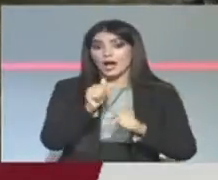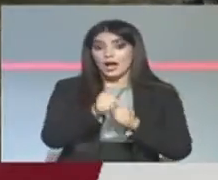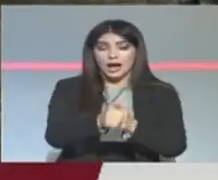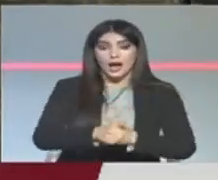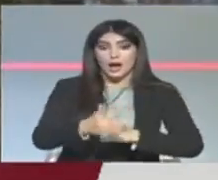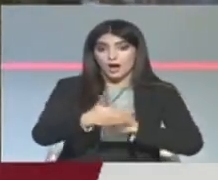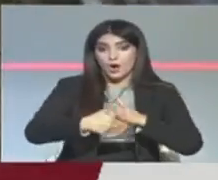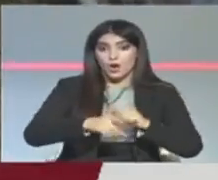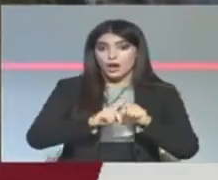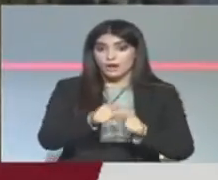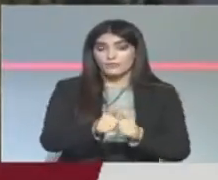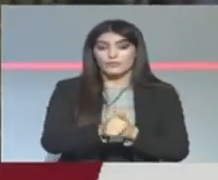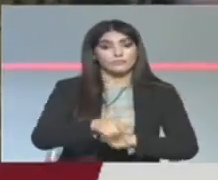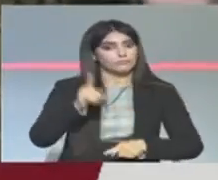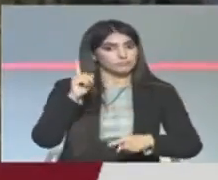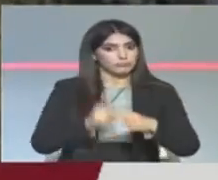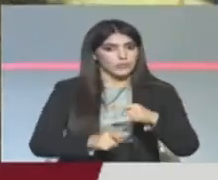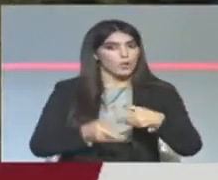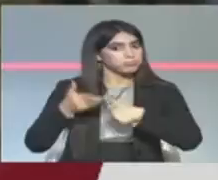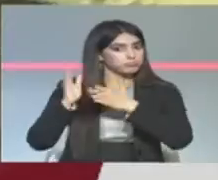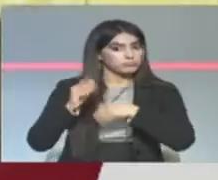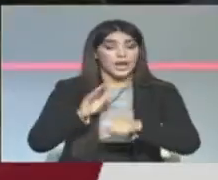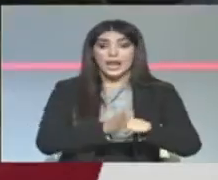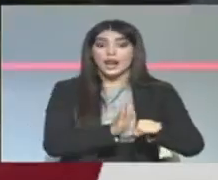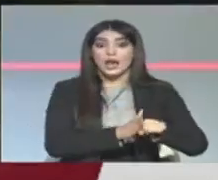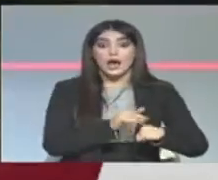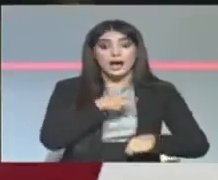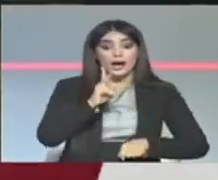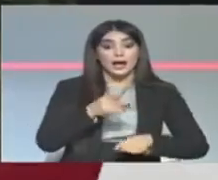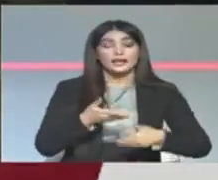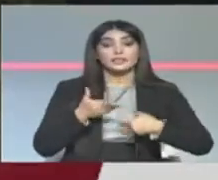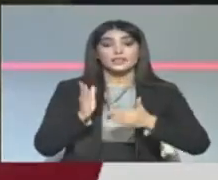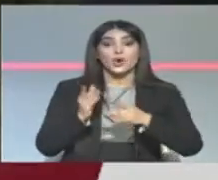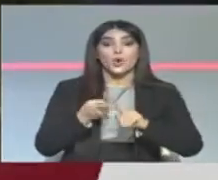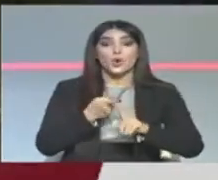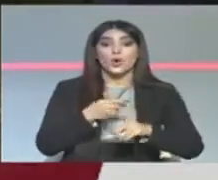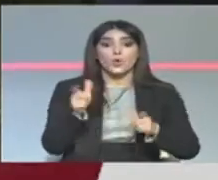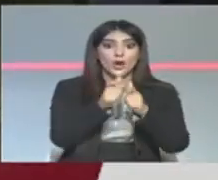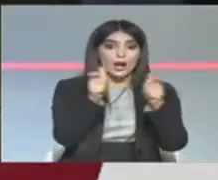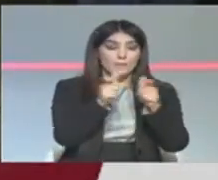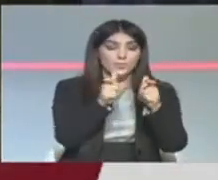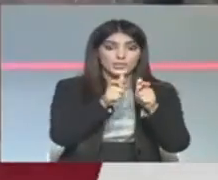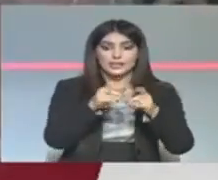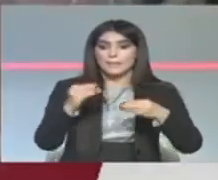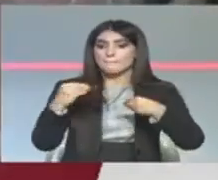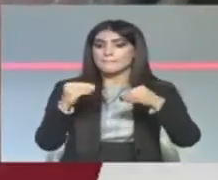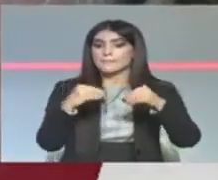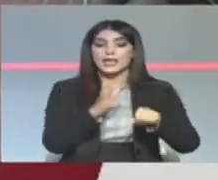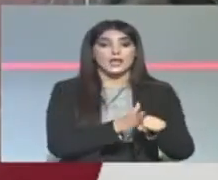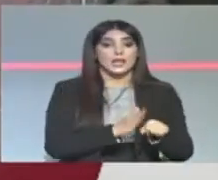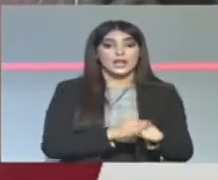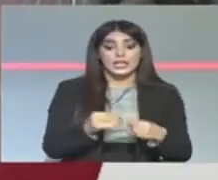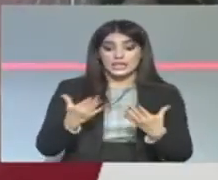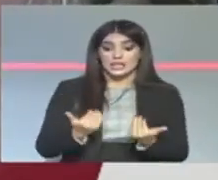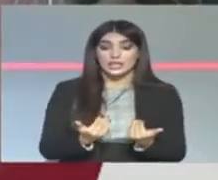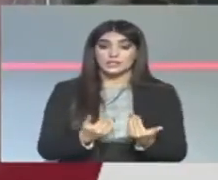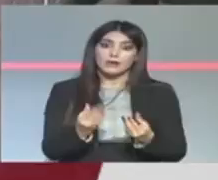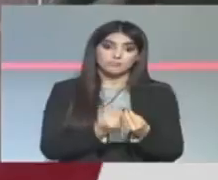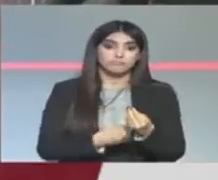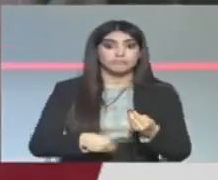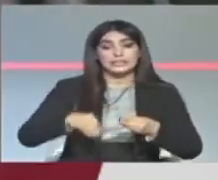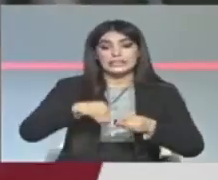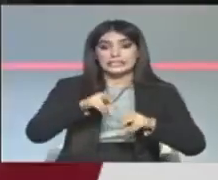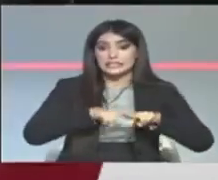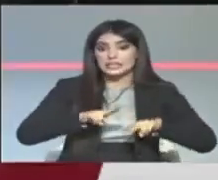التسمين واللحوم الحمراء مقترحه ترويج المنتوج التونسي في المؤسسات العموميه في انتظار تعافي القطاع خاصه